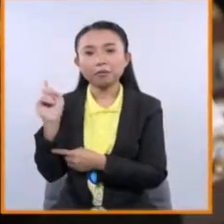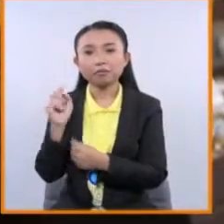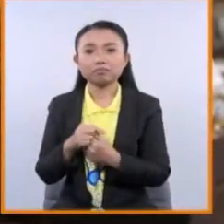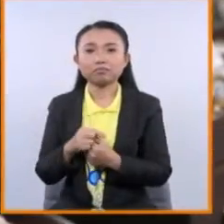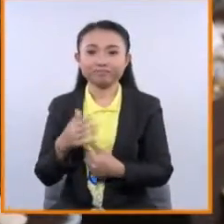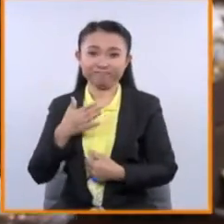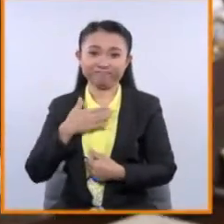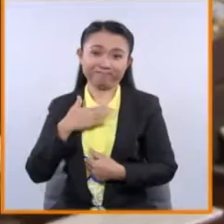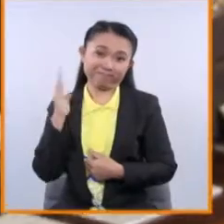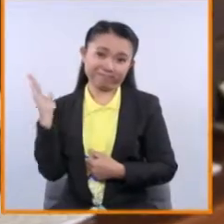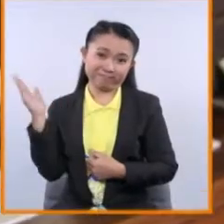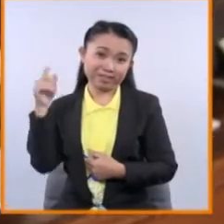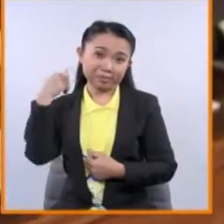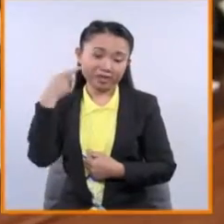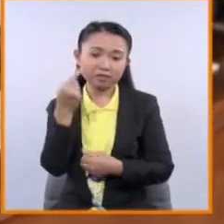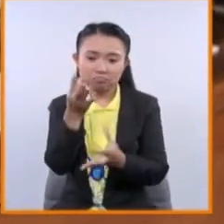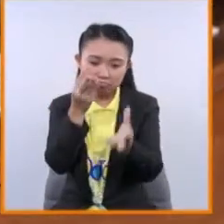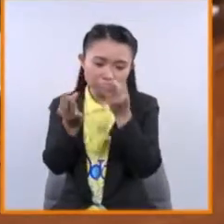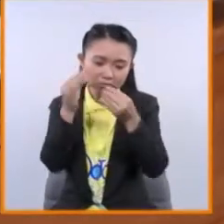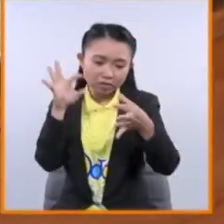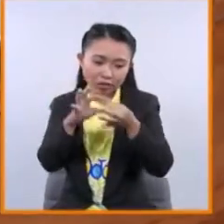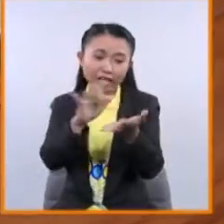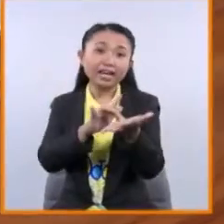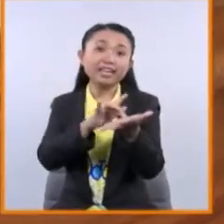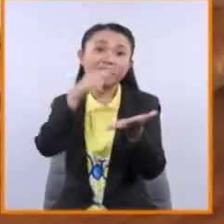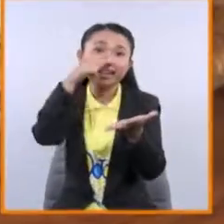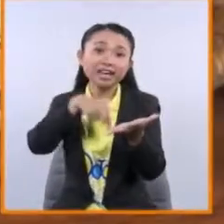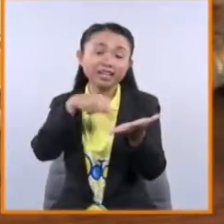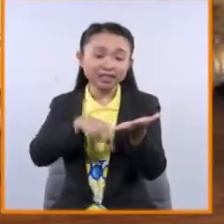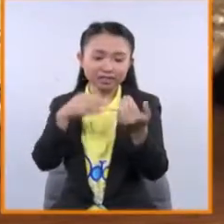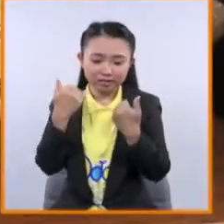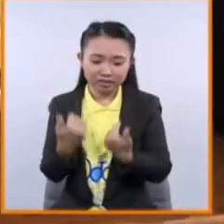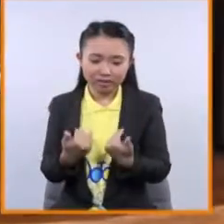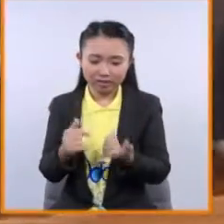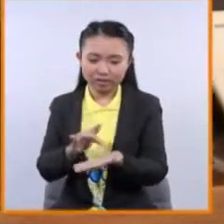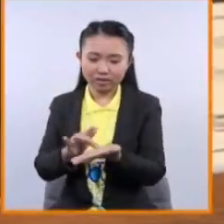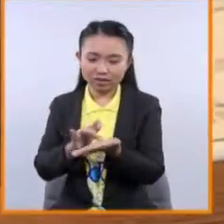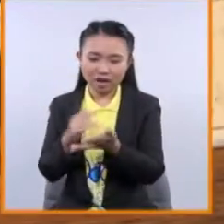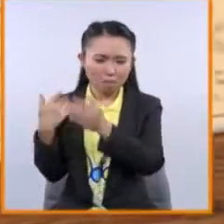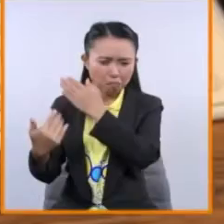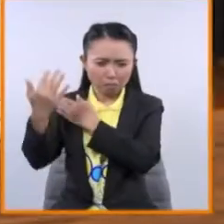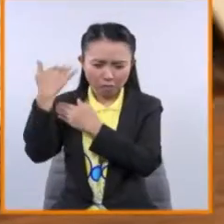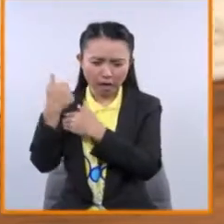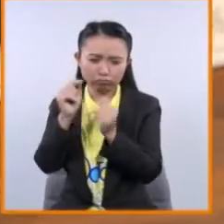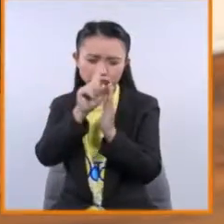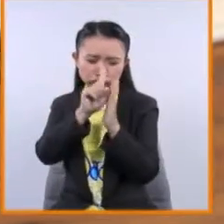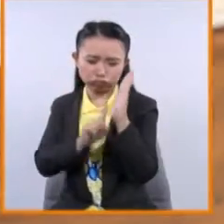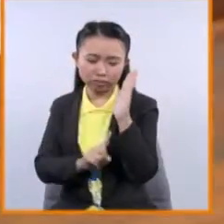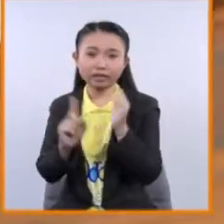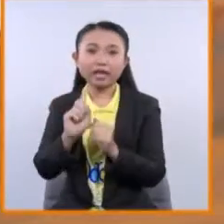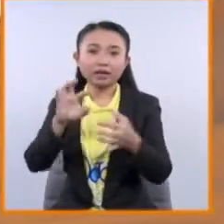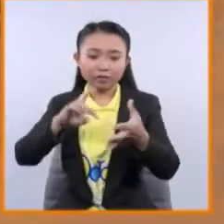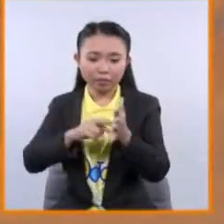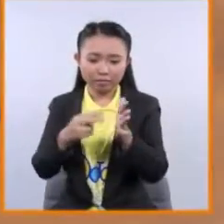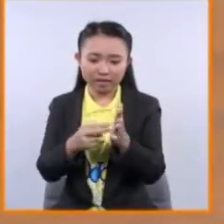เธอศึกษาด้านเภสัชกรรมไทยทำให้เธอรู้ว่าปัญหาความนิยมในยาแผนโบราณที่ลดลงไม่ได้เกิดจากประสิทธิภาพใน